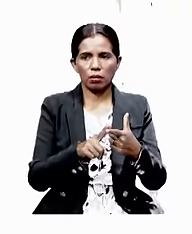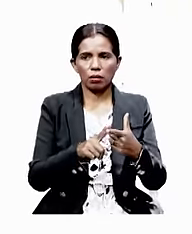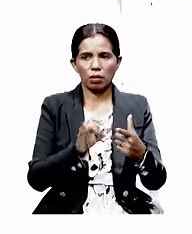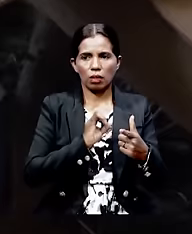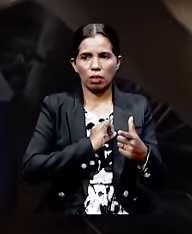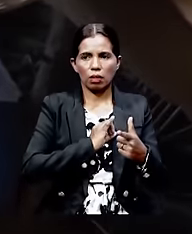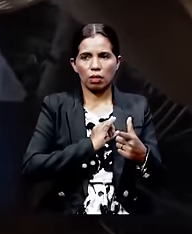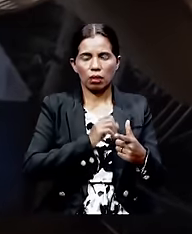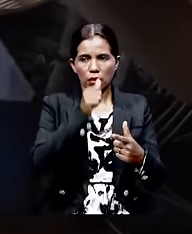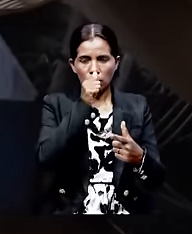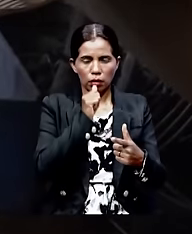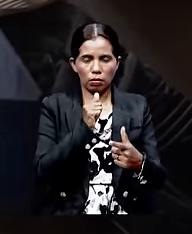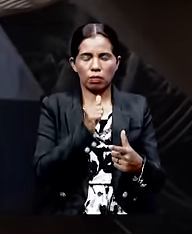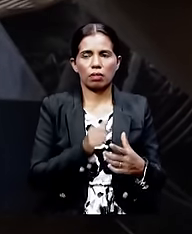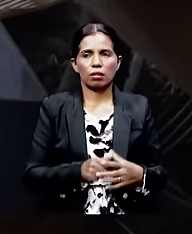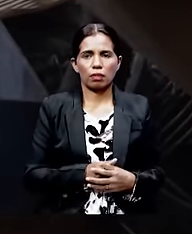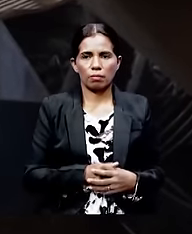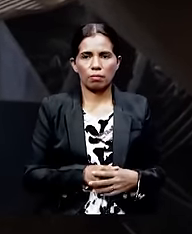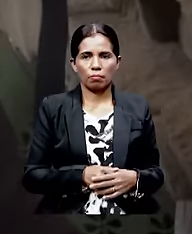to kala hanu nok nok nok det